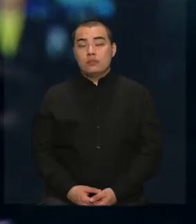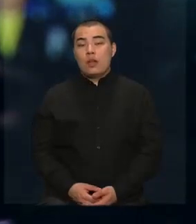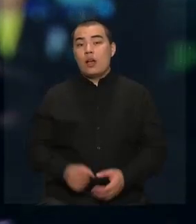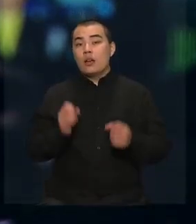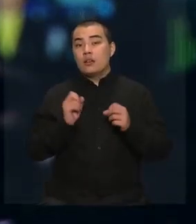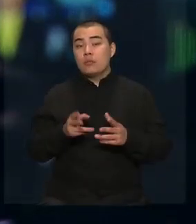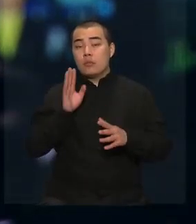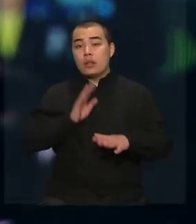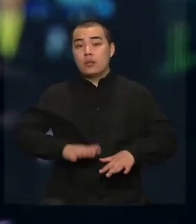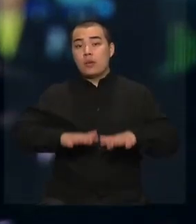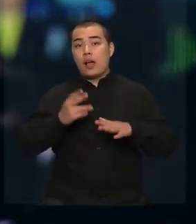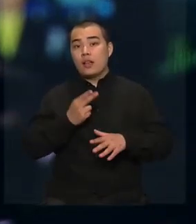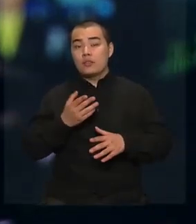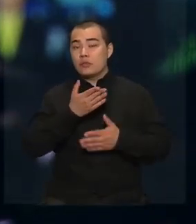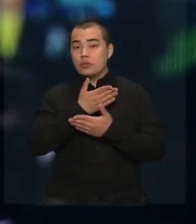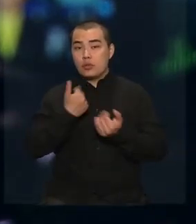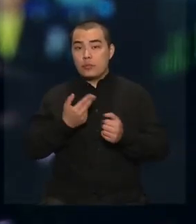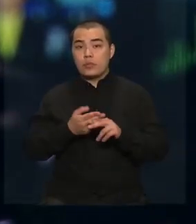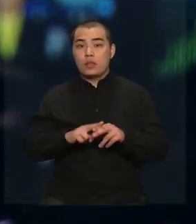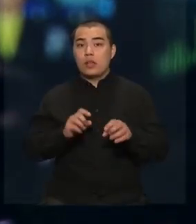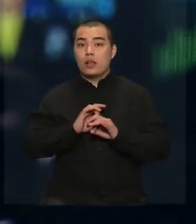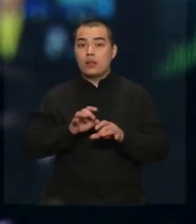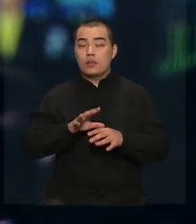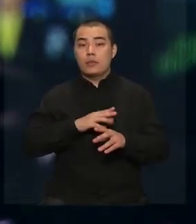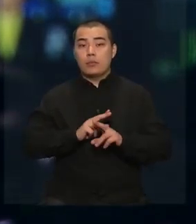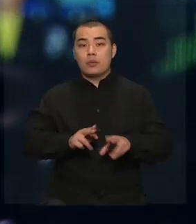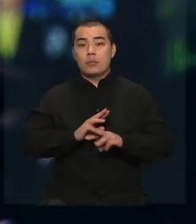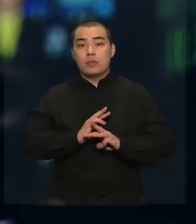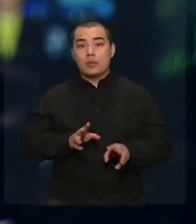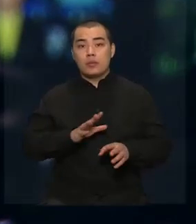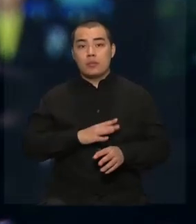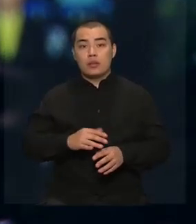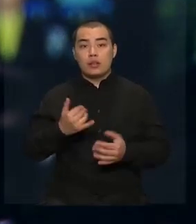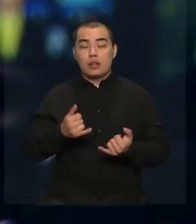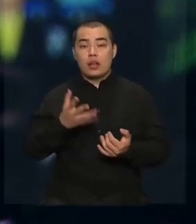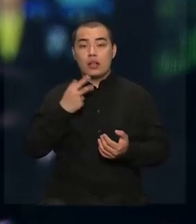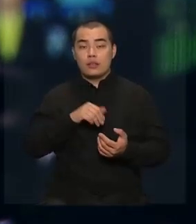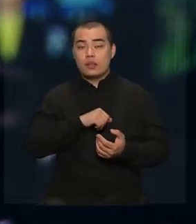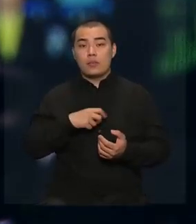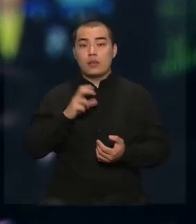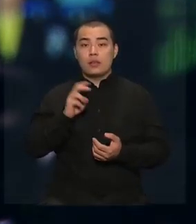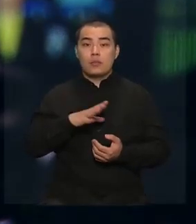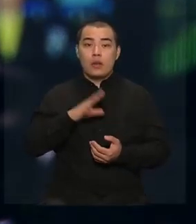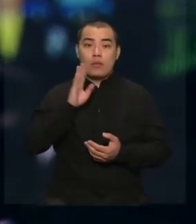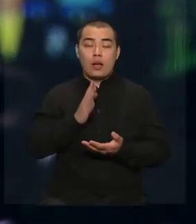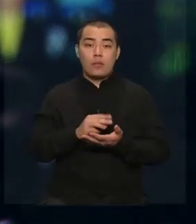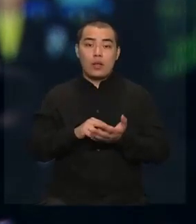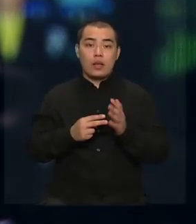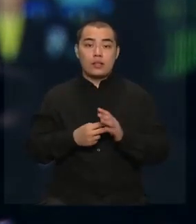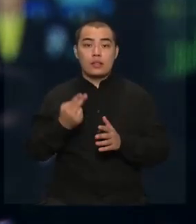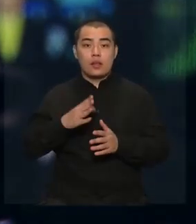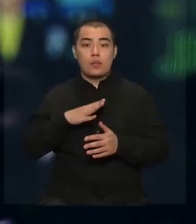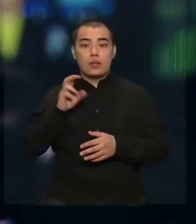А вот рисков подтопления Астаны нет. Об этом сегодня доложили премьер-министру во время его посещения водных объектов